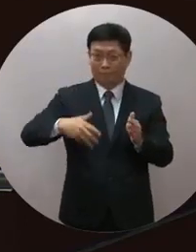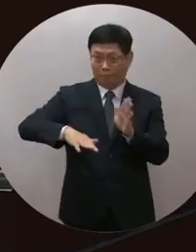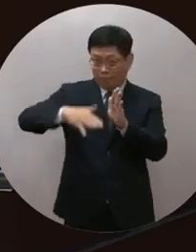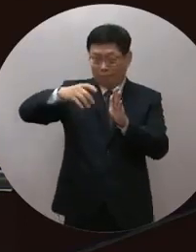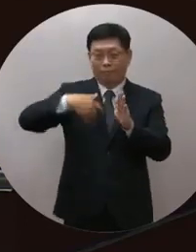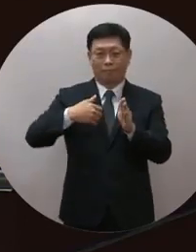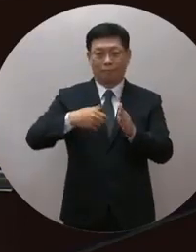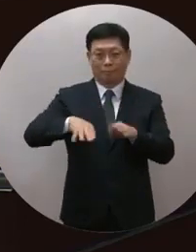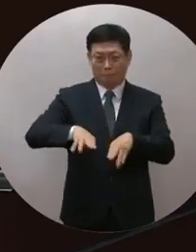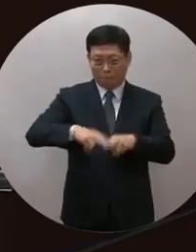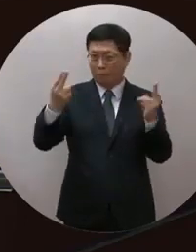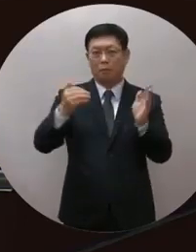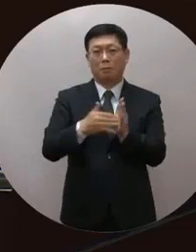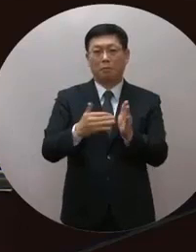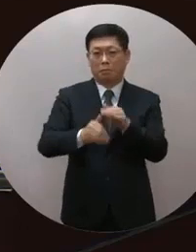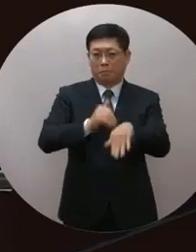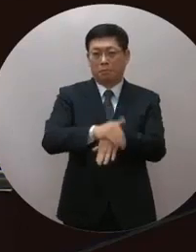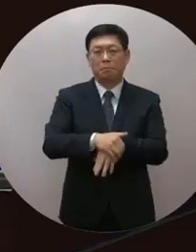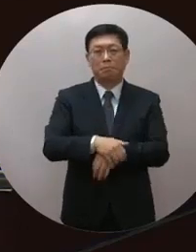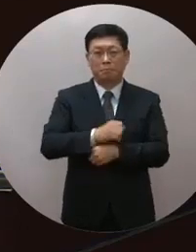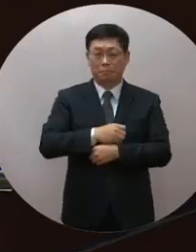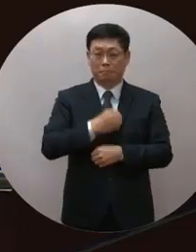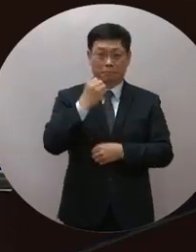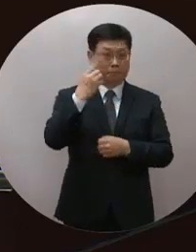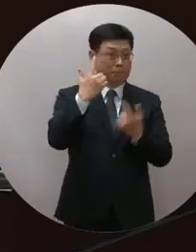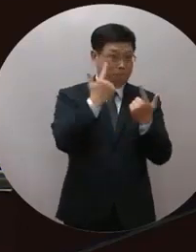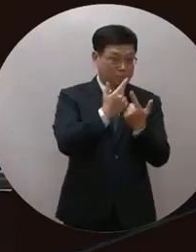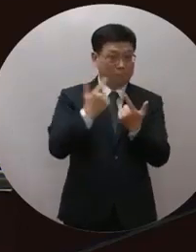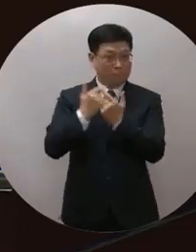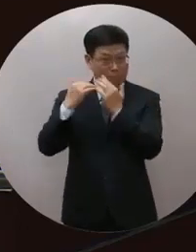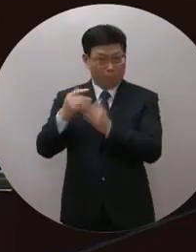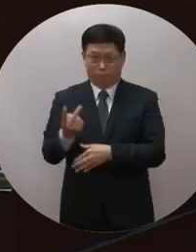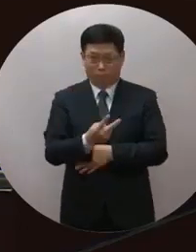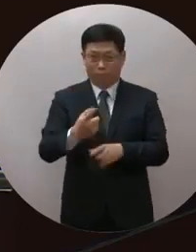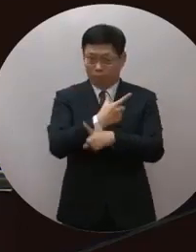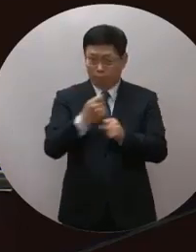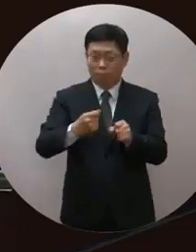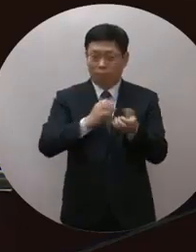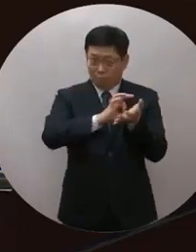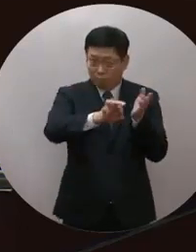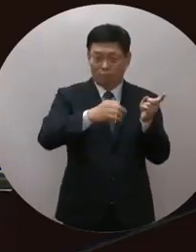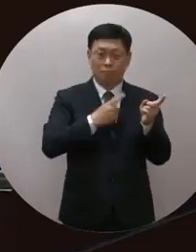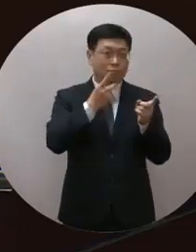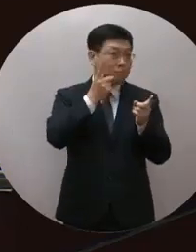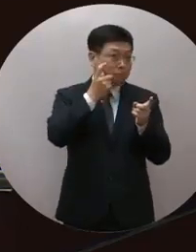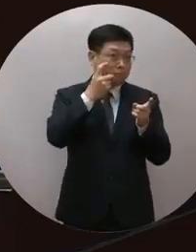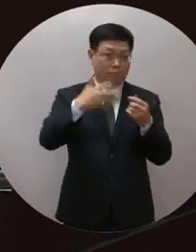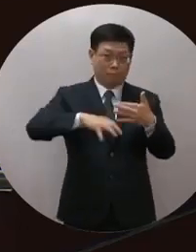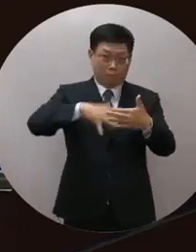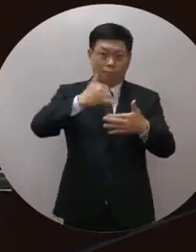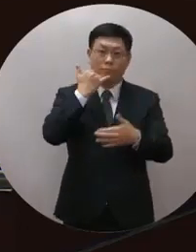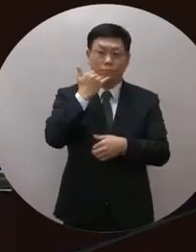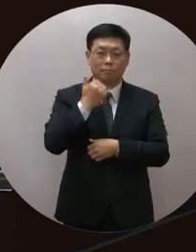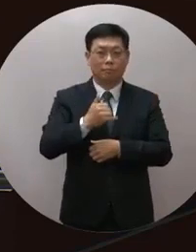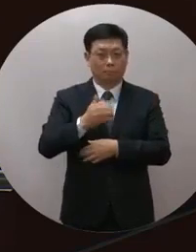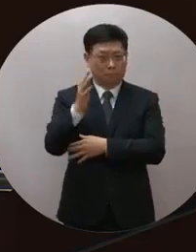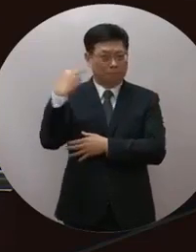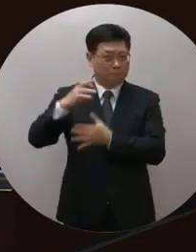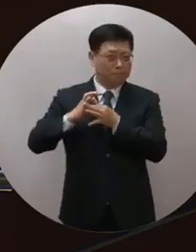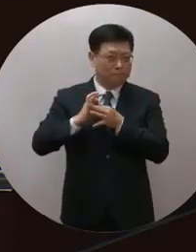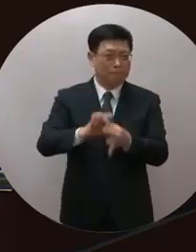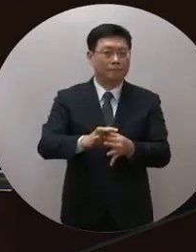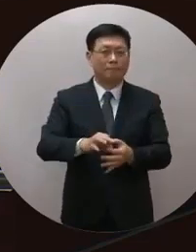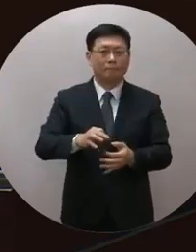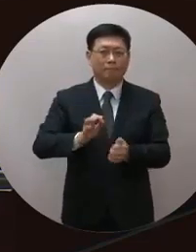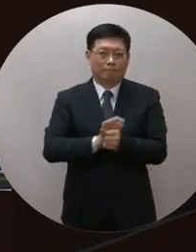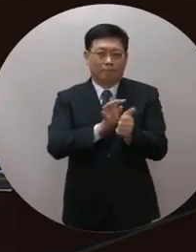通水，已经达成了双北共饮翡翠水的目标，政府会持续推